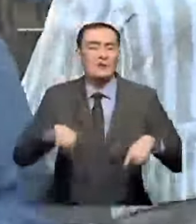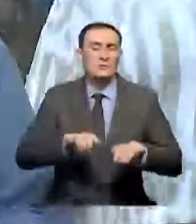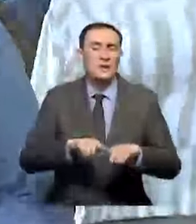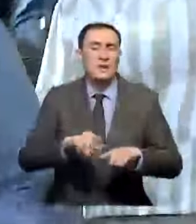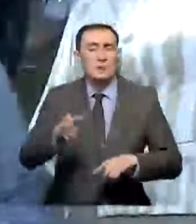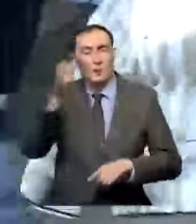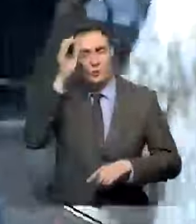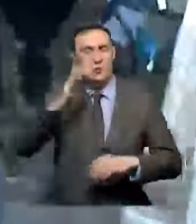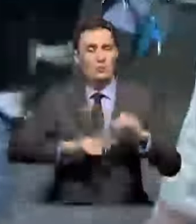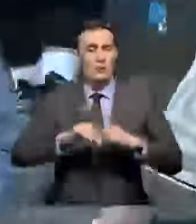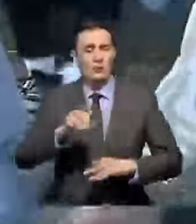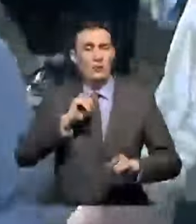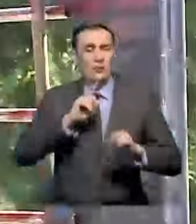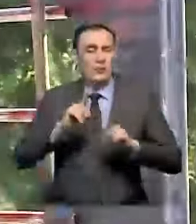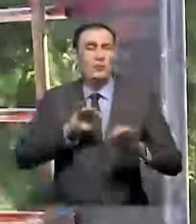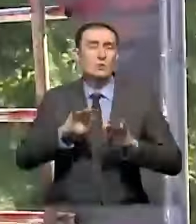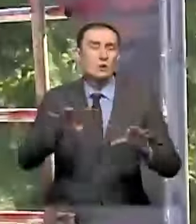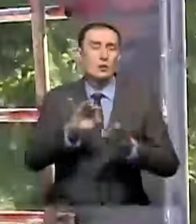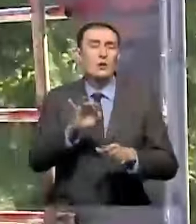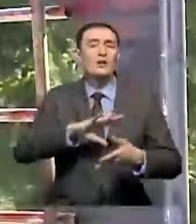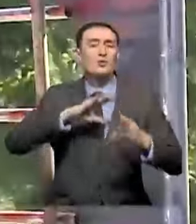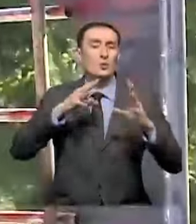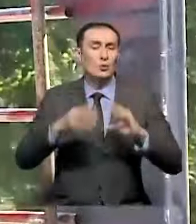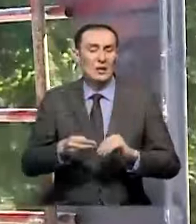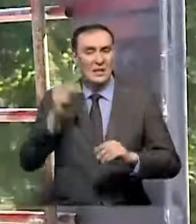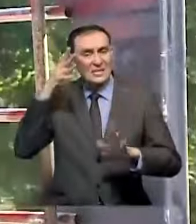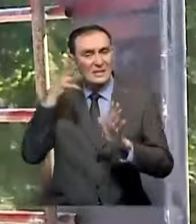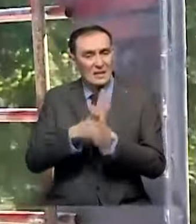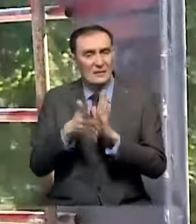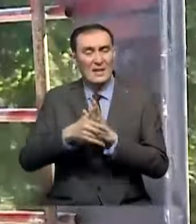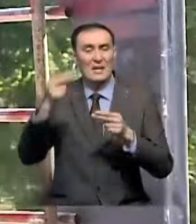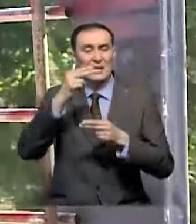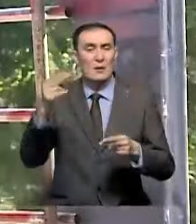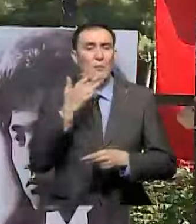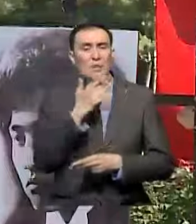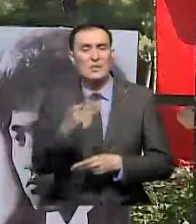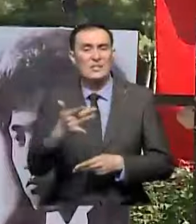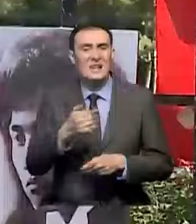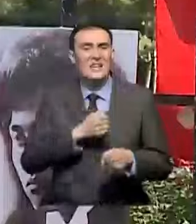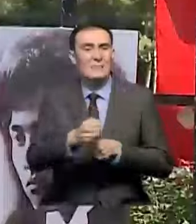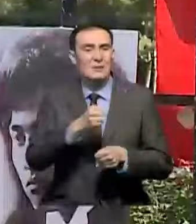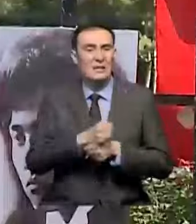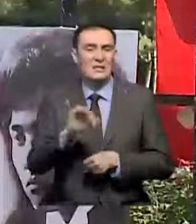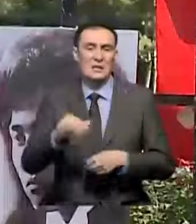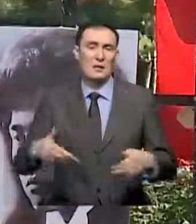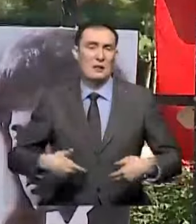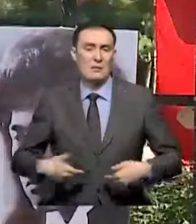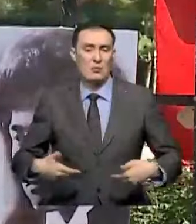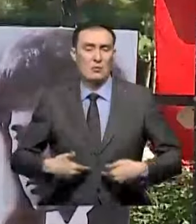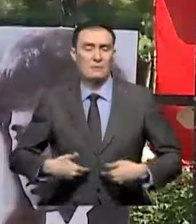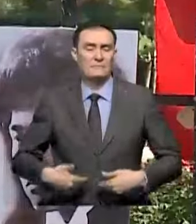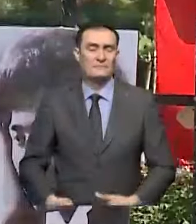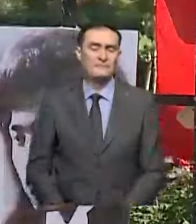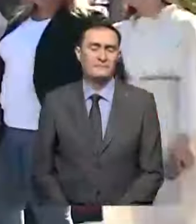конференцию где учёные рассказали о результатах исследования на тему политических репрессий и